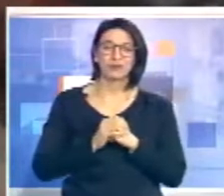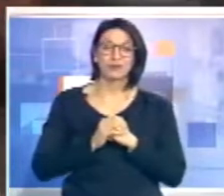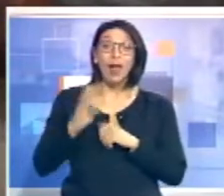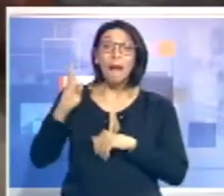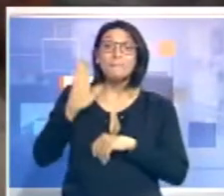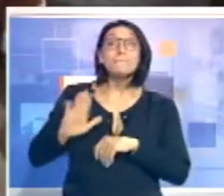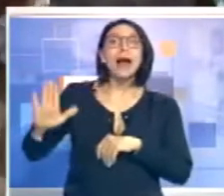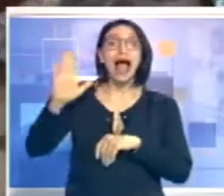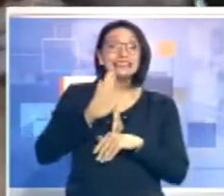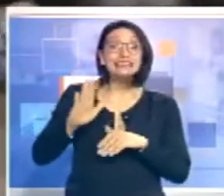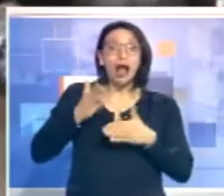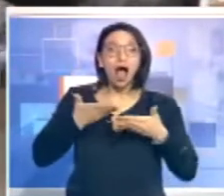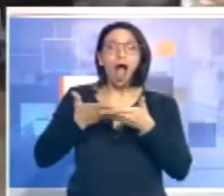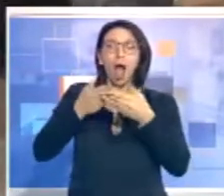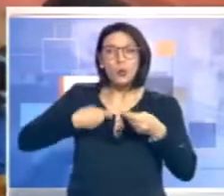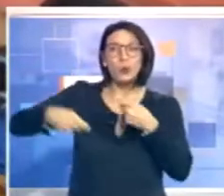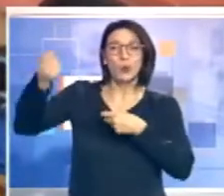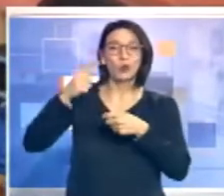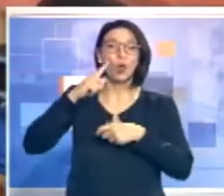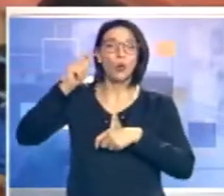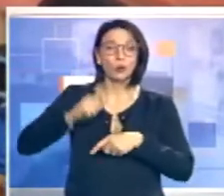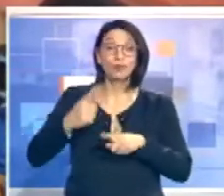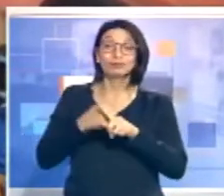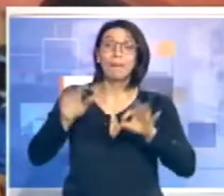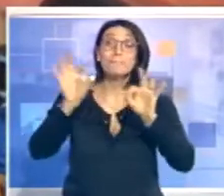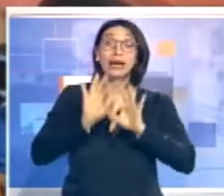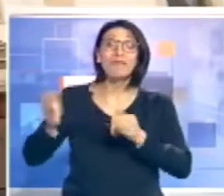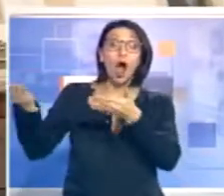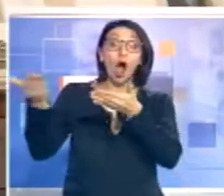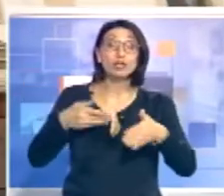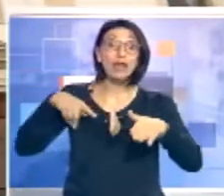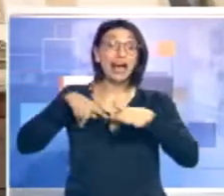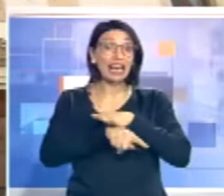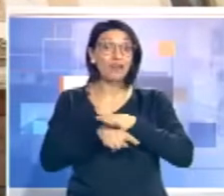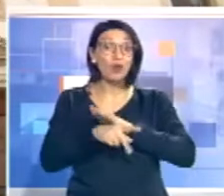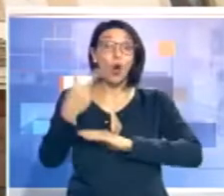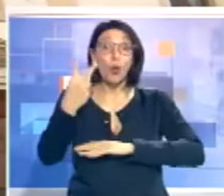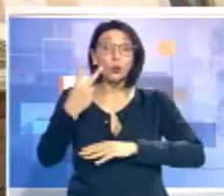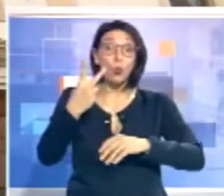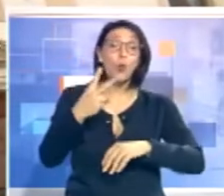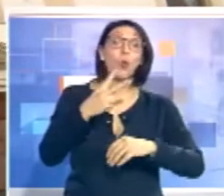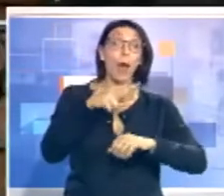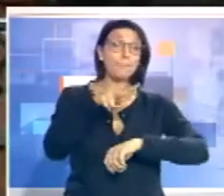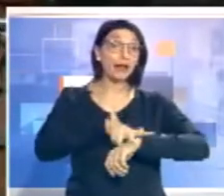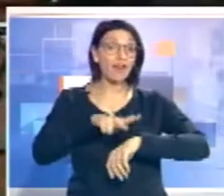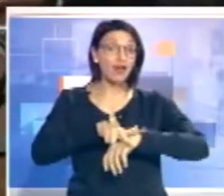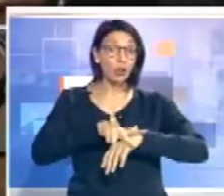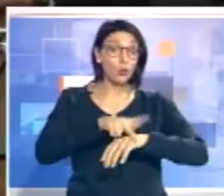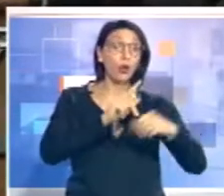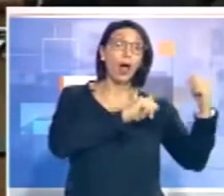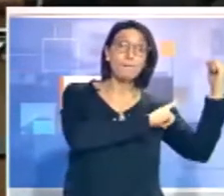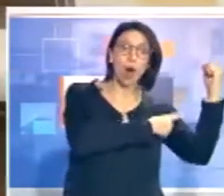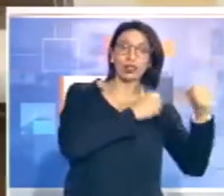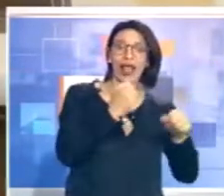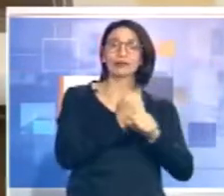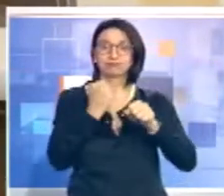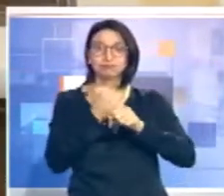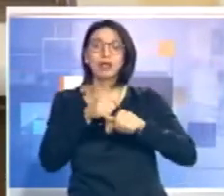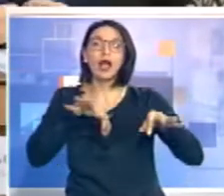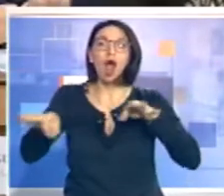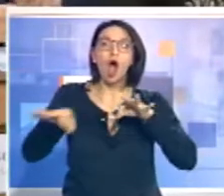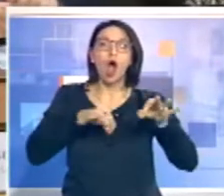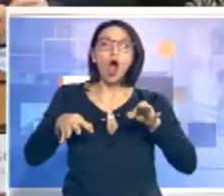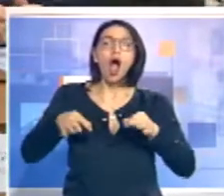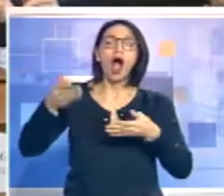La Basilicata manda aiuti in Ucraina e si prepara ad ospitare i rifugiati. Le due prefetture al lavoro stamattina a Potenza ha insediato il centro